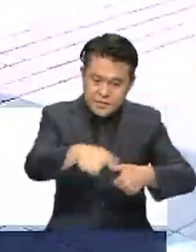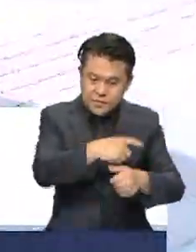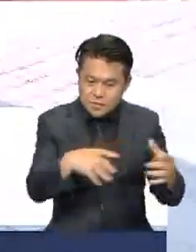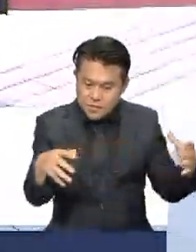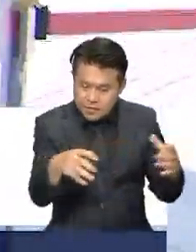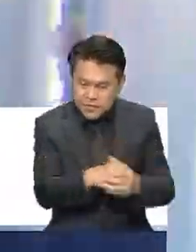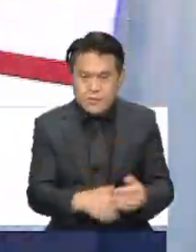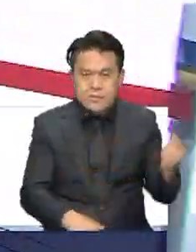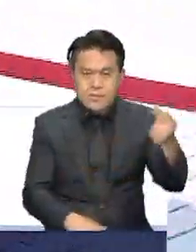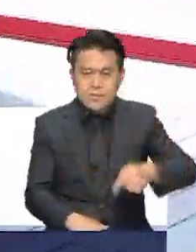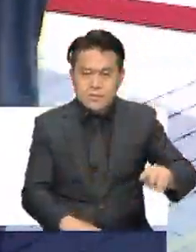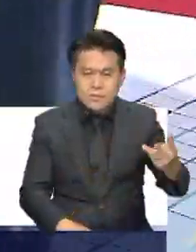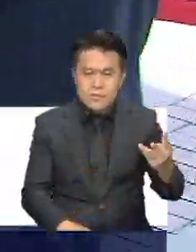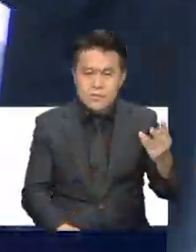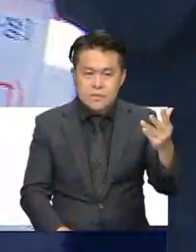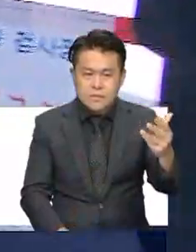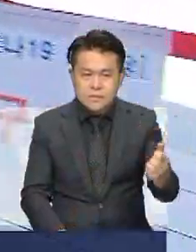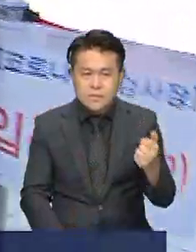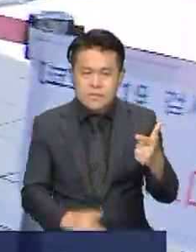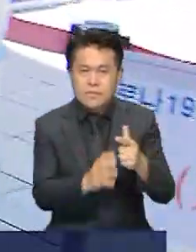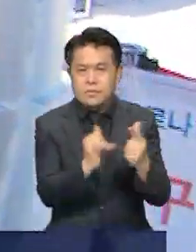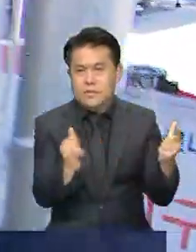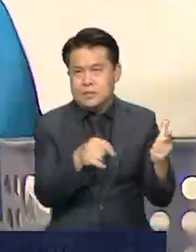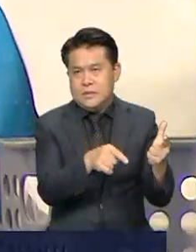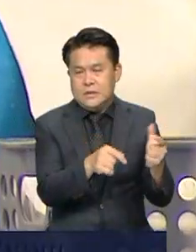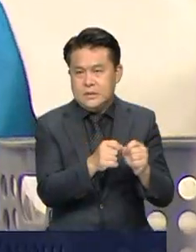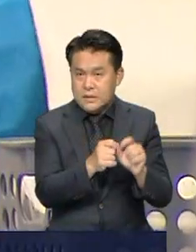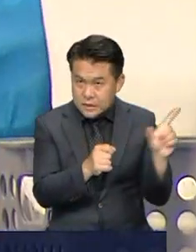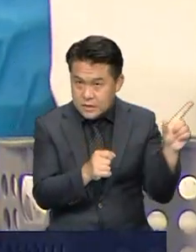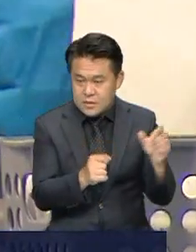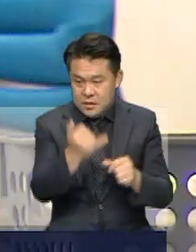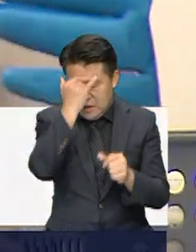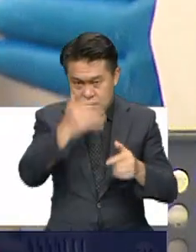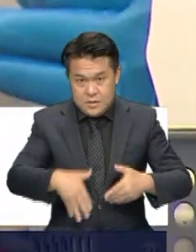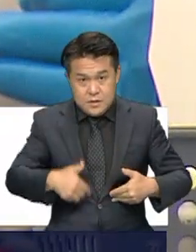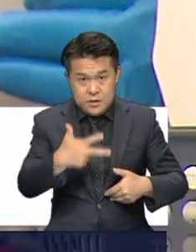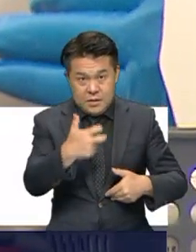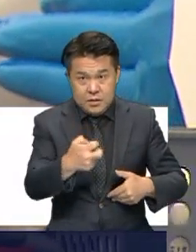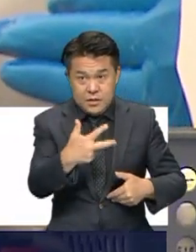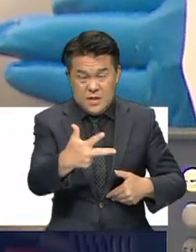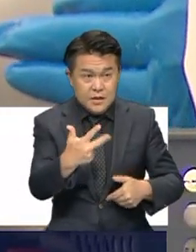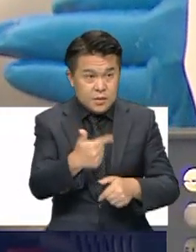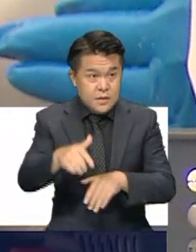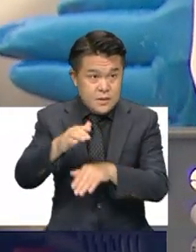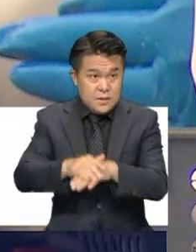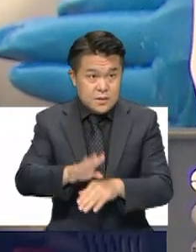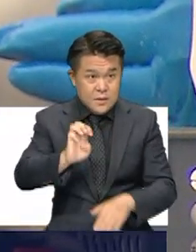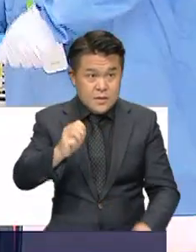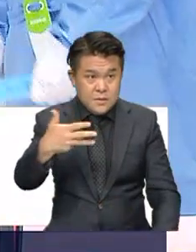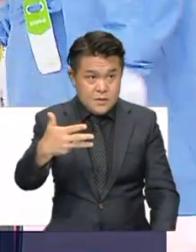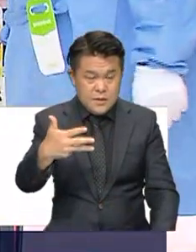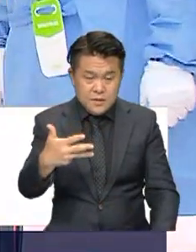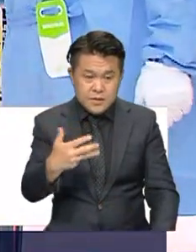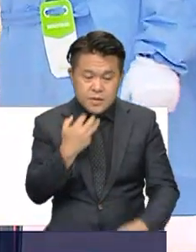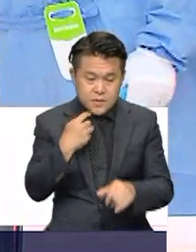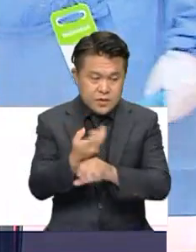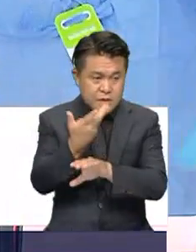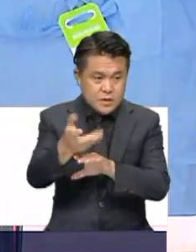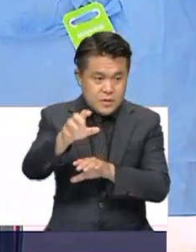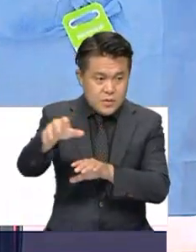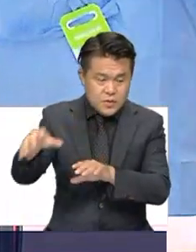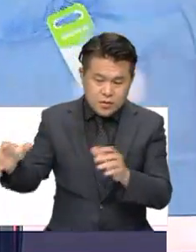수도권에서만 1,386명이 집중 발생했습니다. 충남 77명, 대전 48명 등